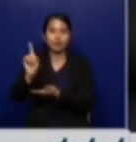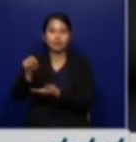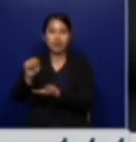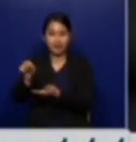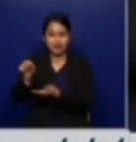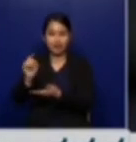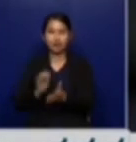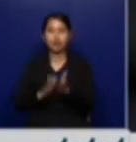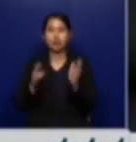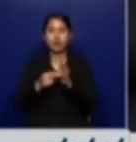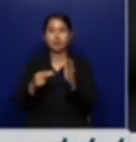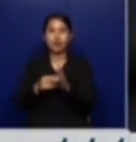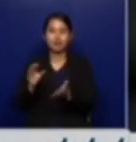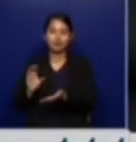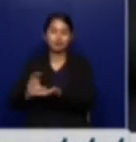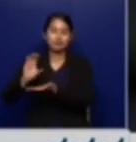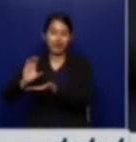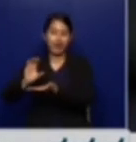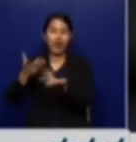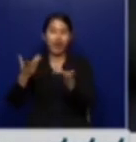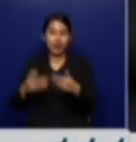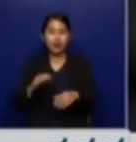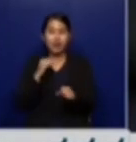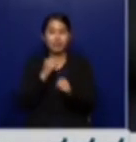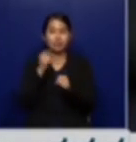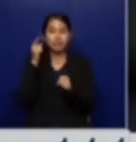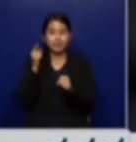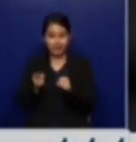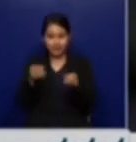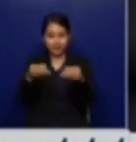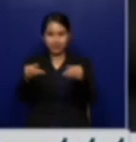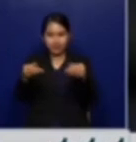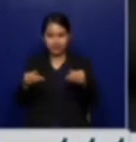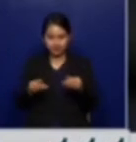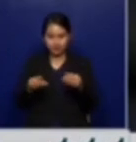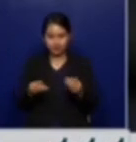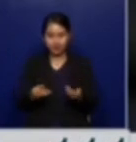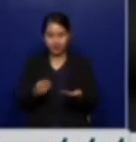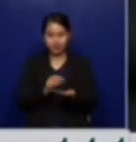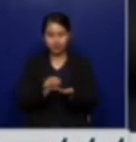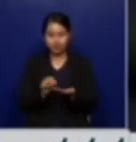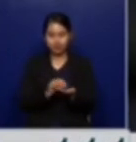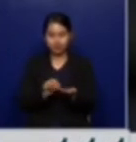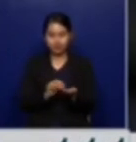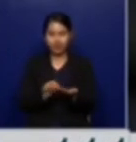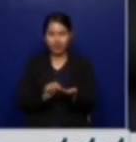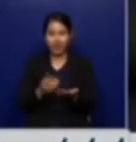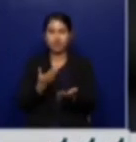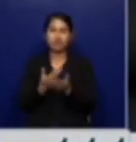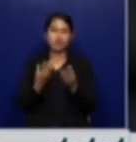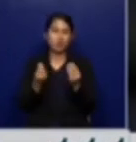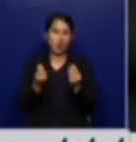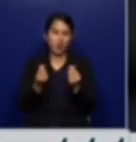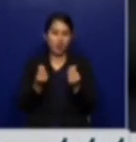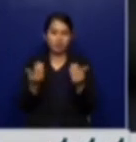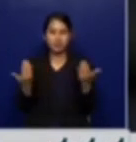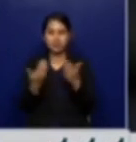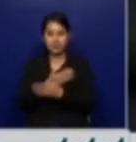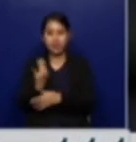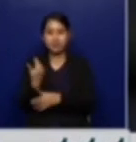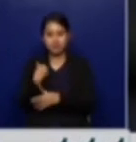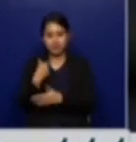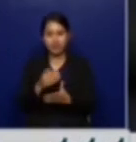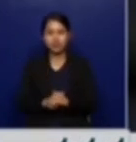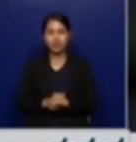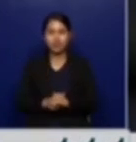นั่นคือการตั้งแต่พอมาทำรูปเล่มหลังจากพี่กรรมการพิจารณาเสร็จแล้วเนี่ยตัวเลขมันเปลี่ยนไปเพราะนั้นเจตนารมณ์ของท่านเ